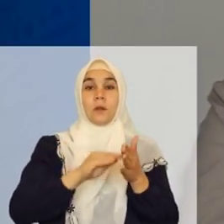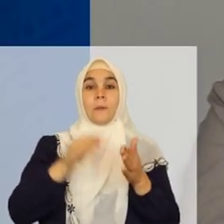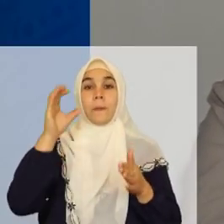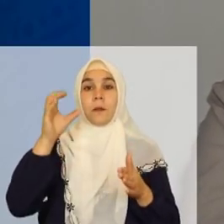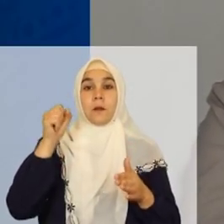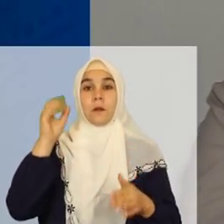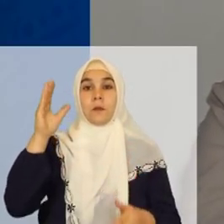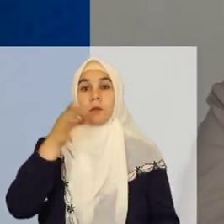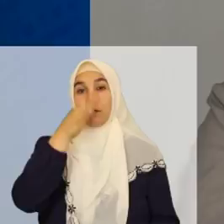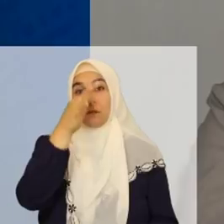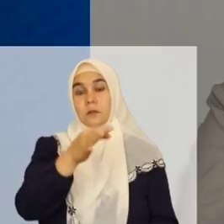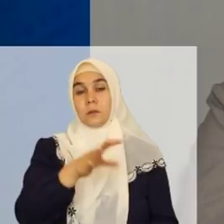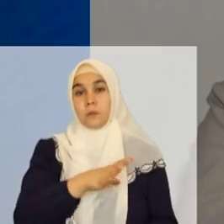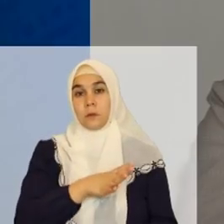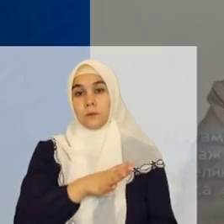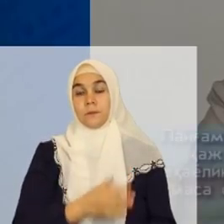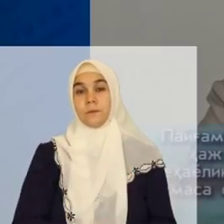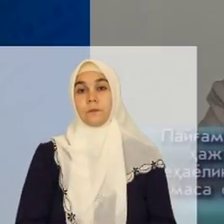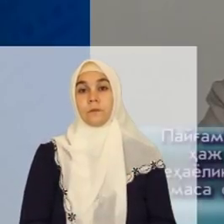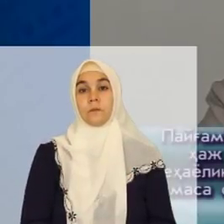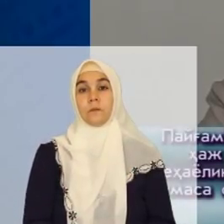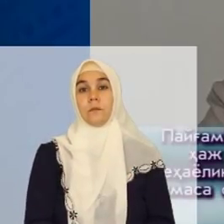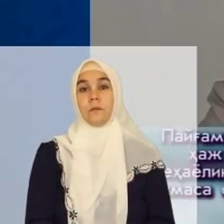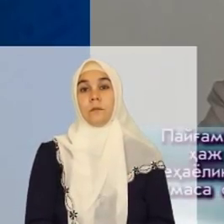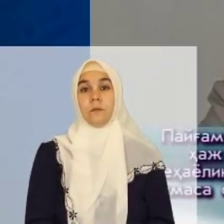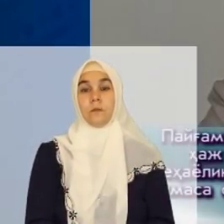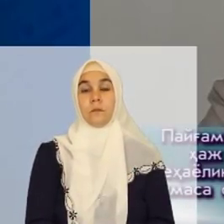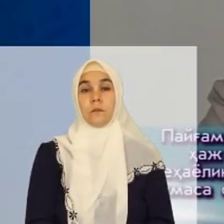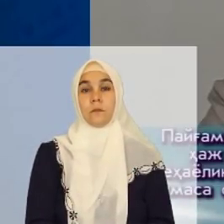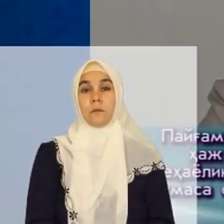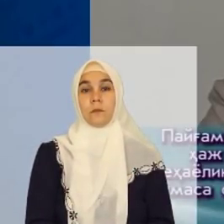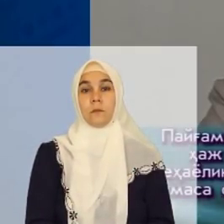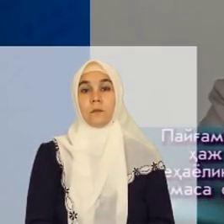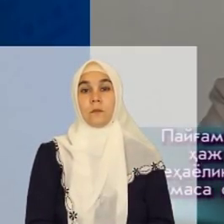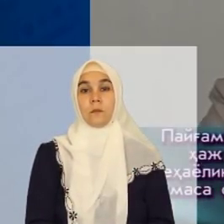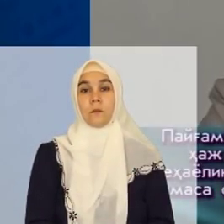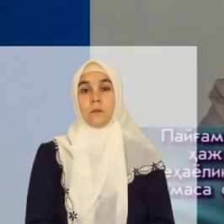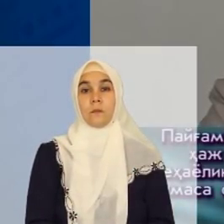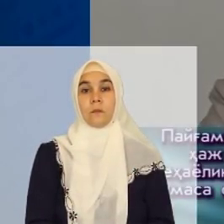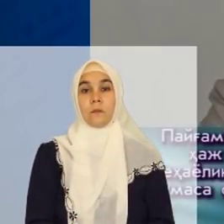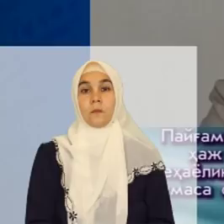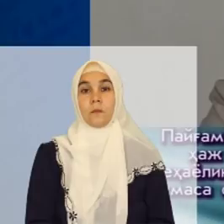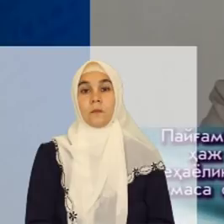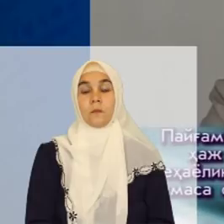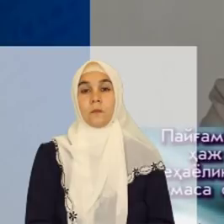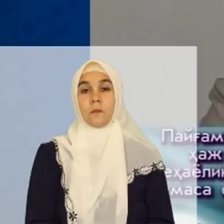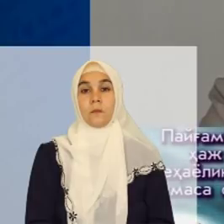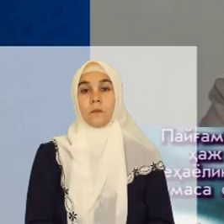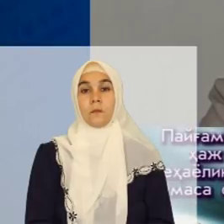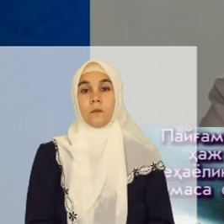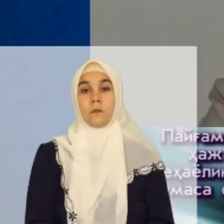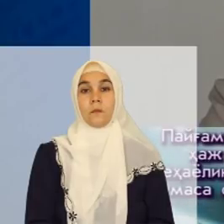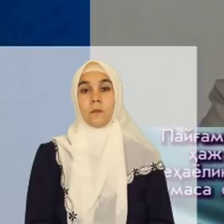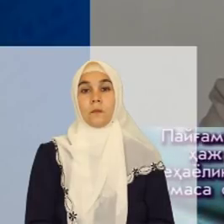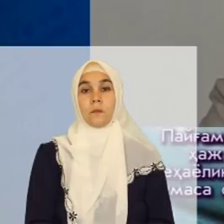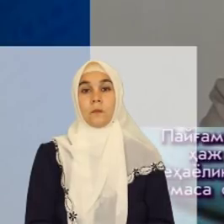akram alayhisolatu vasallam aytadilarki, "Man hajja lillahi falam yarfus va lam yamsuq